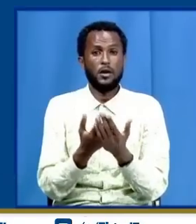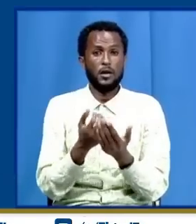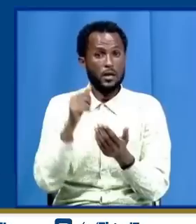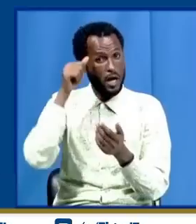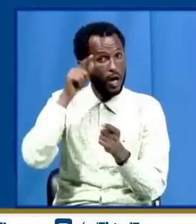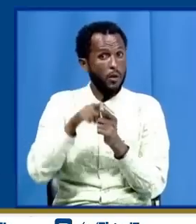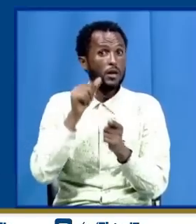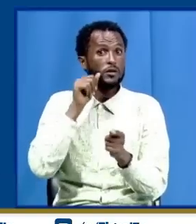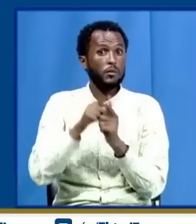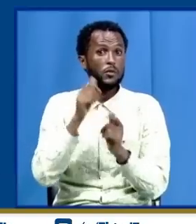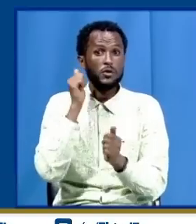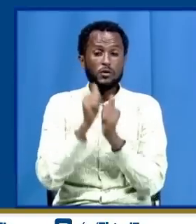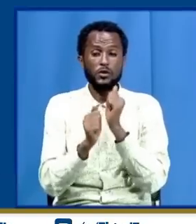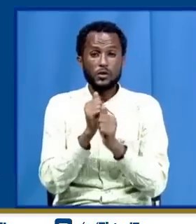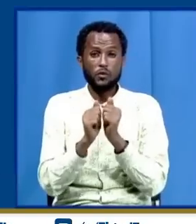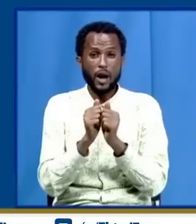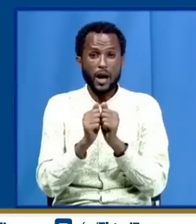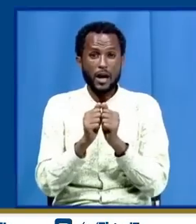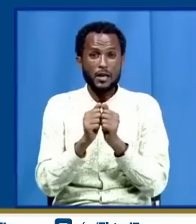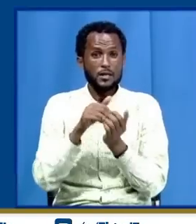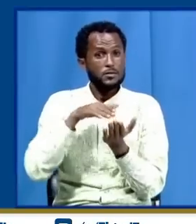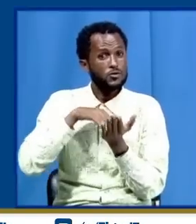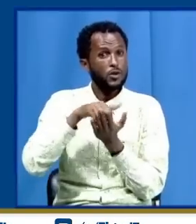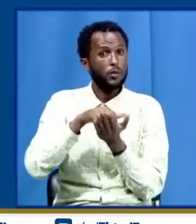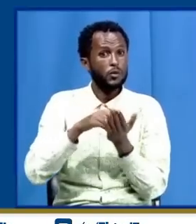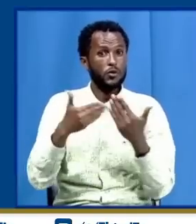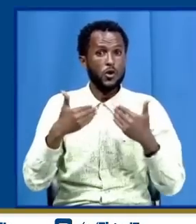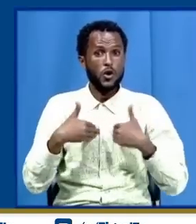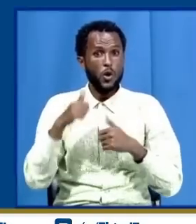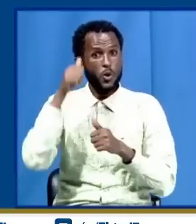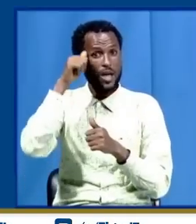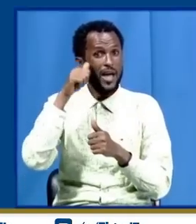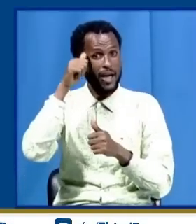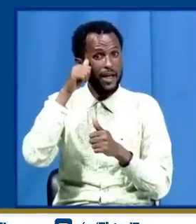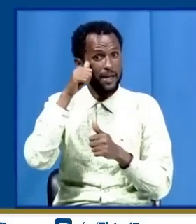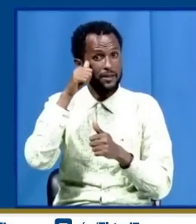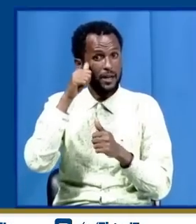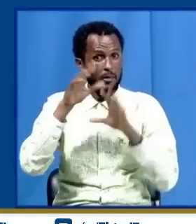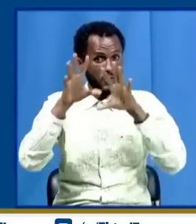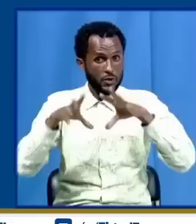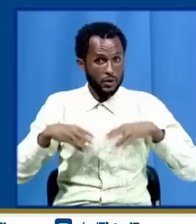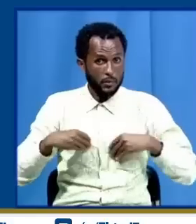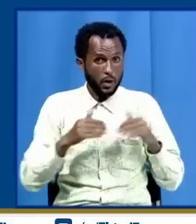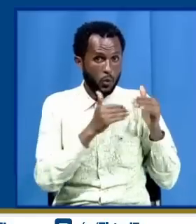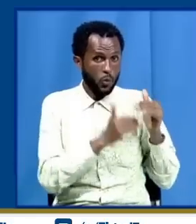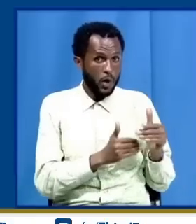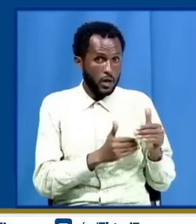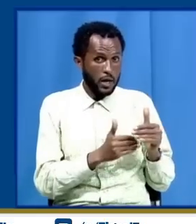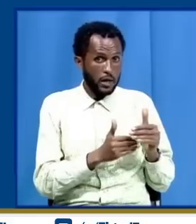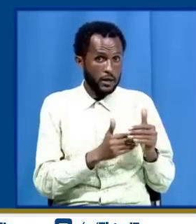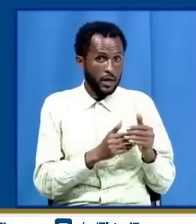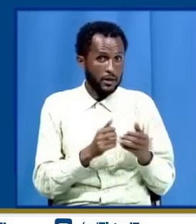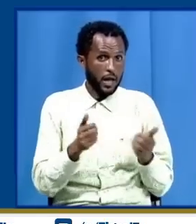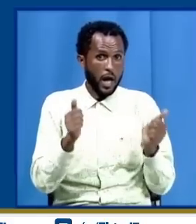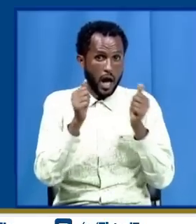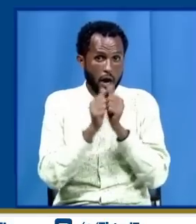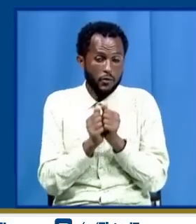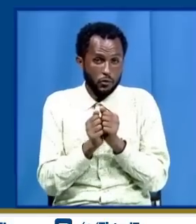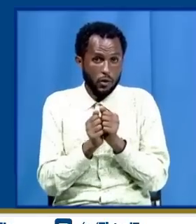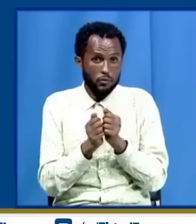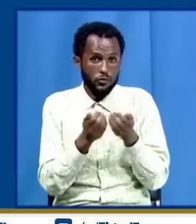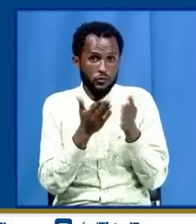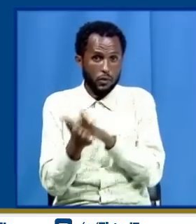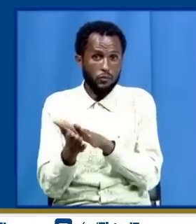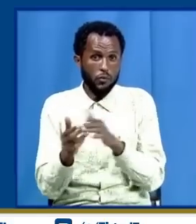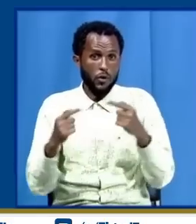من مدفاء لحزب للوم هلونا إرتران مس زي قبلو وقنات حابيروم درار حووز غون اللوكونتات